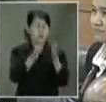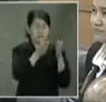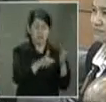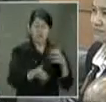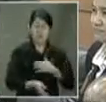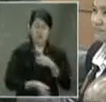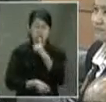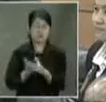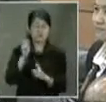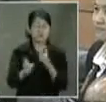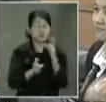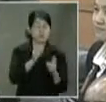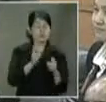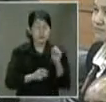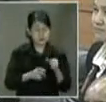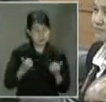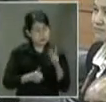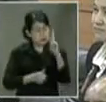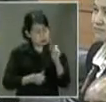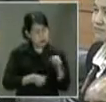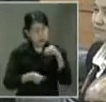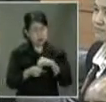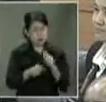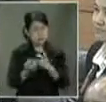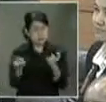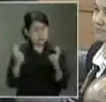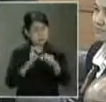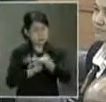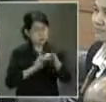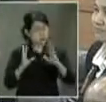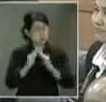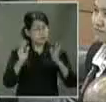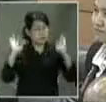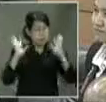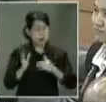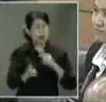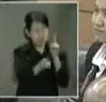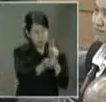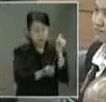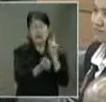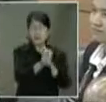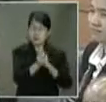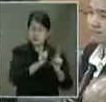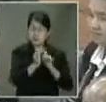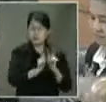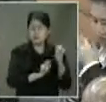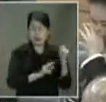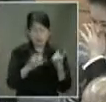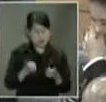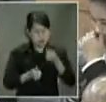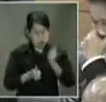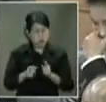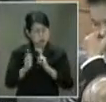ากันสภาแห่งนี้มีไว้ให้พูดครับผมว่าท่านเดี๋ยวลงไปผมก็ไปคุยกับท่านได้แต่วันนี้ต้องเอาความจริ